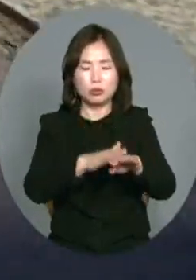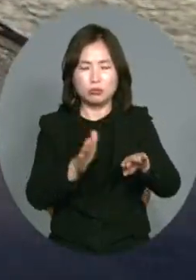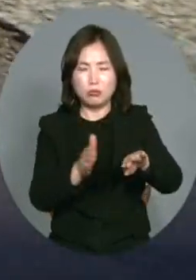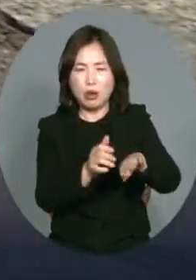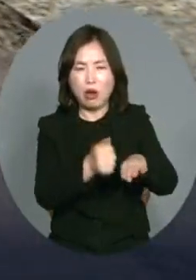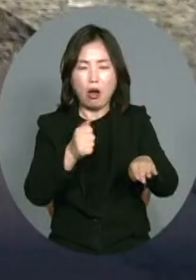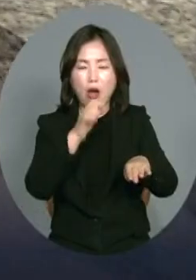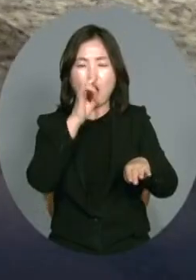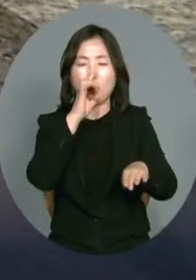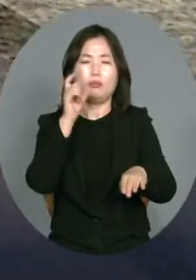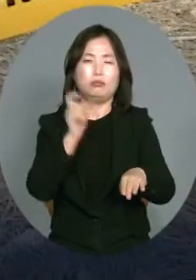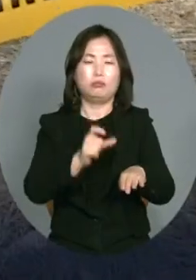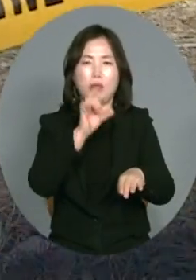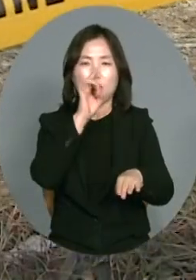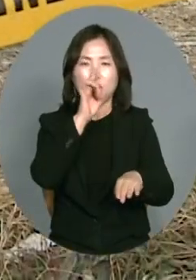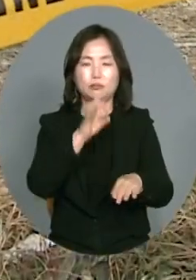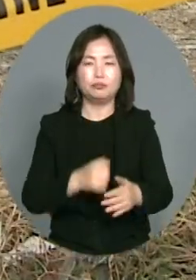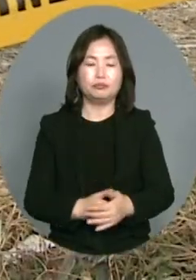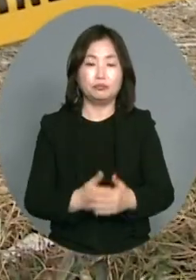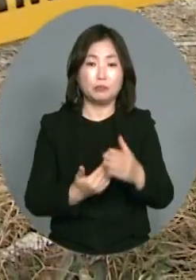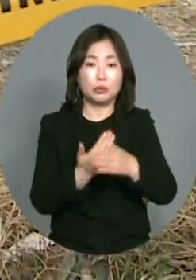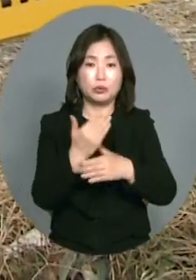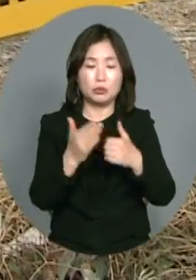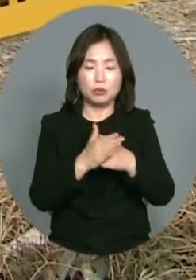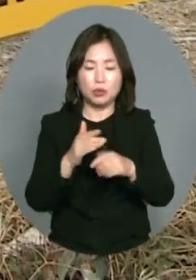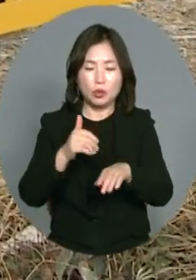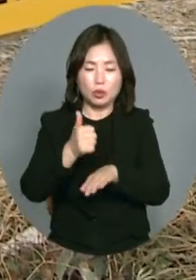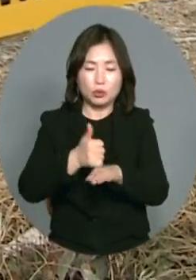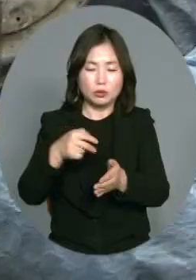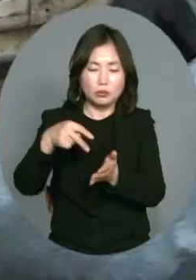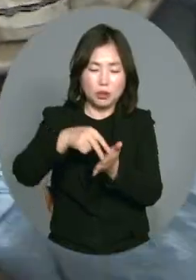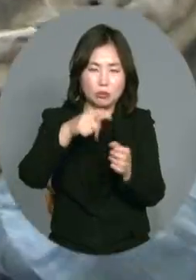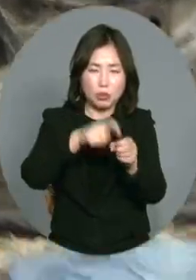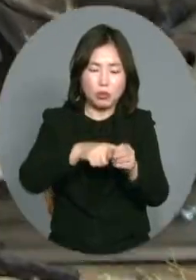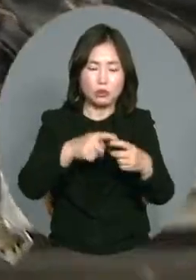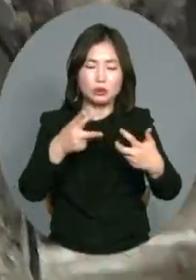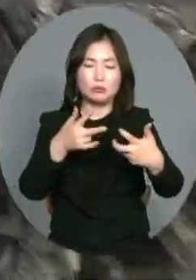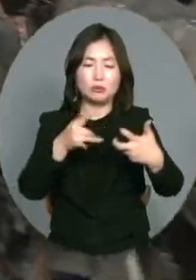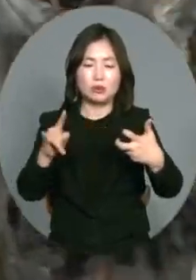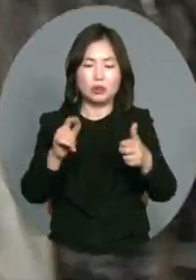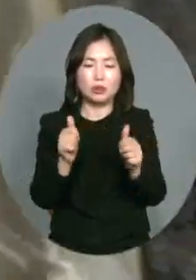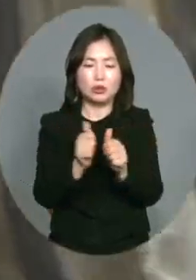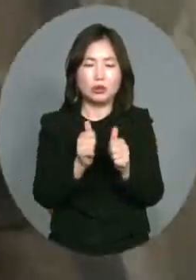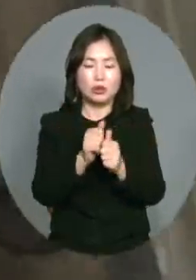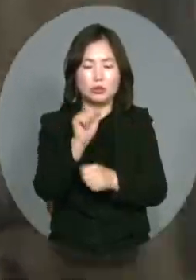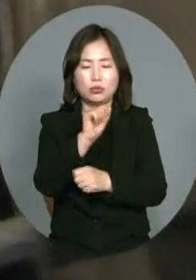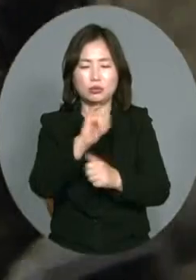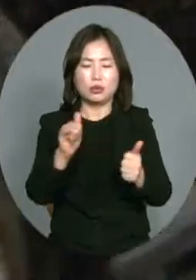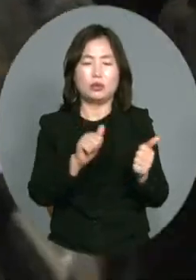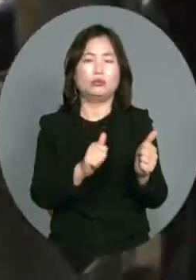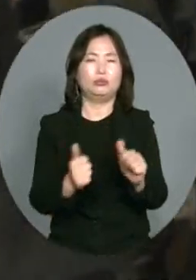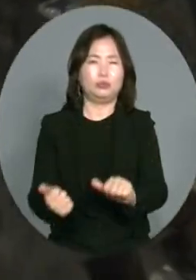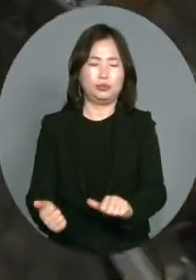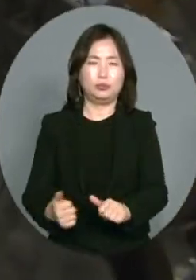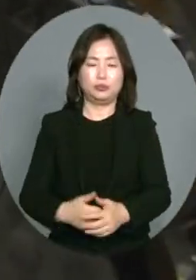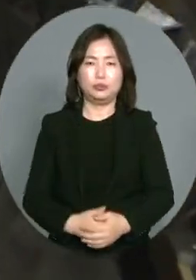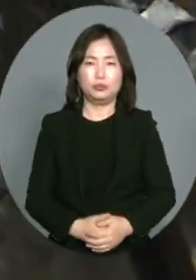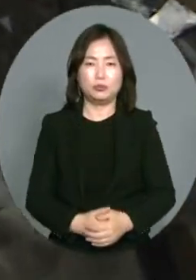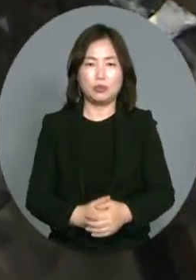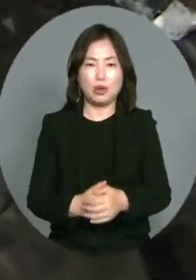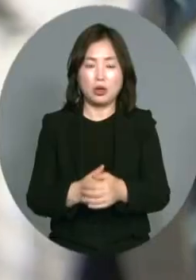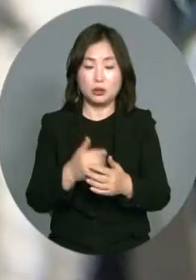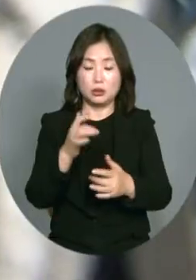아예 말은 안 듣고이 사고로 손님을 태우러 가던 70대 택시기사 한 명이 현장에서 숨졌습니다